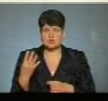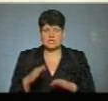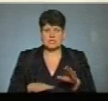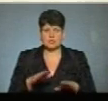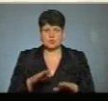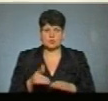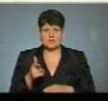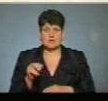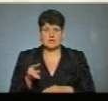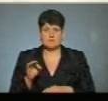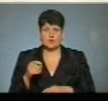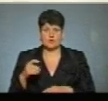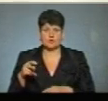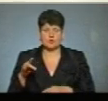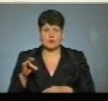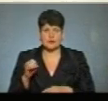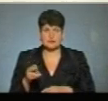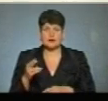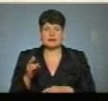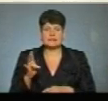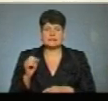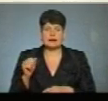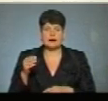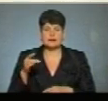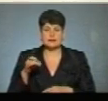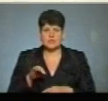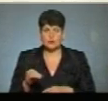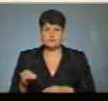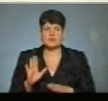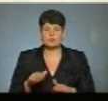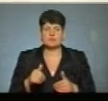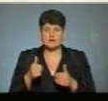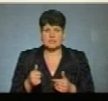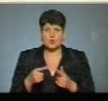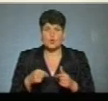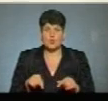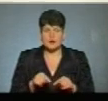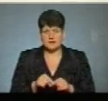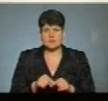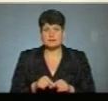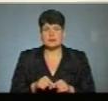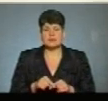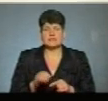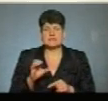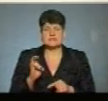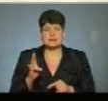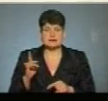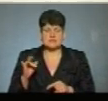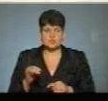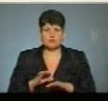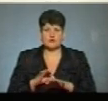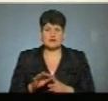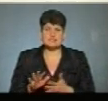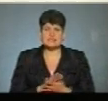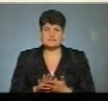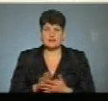область 24 тонни гіпохлорид натрію, який буде переданий органам МНСу, також з